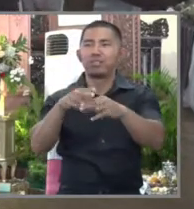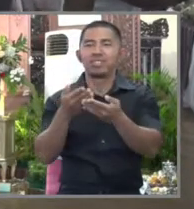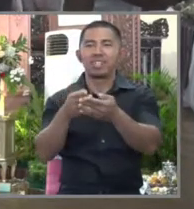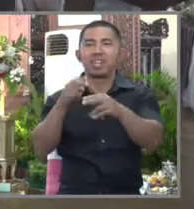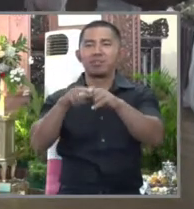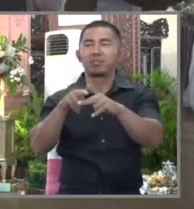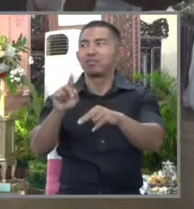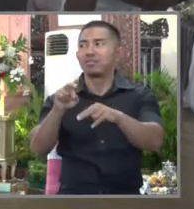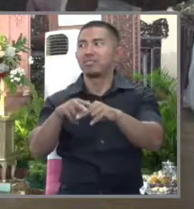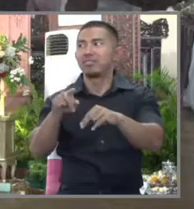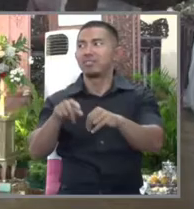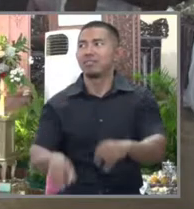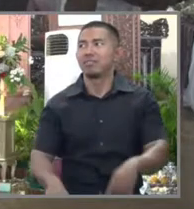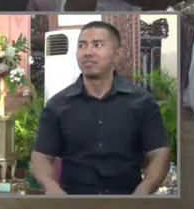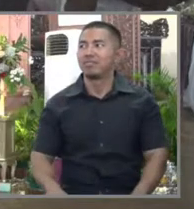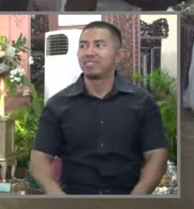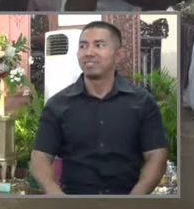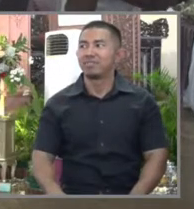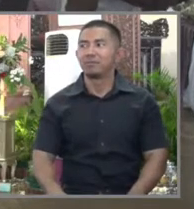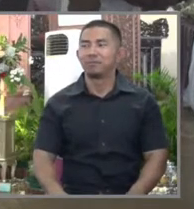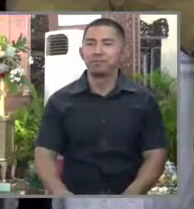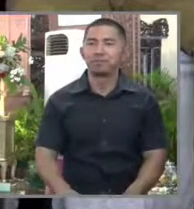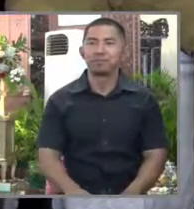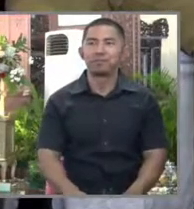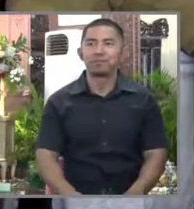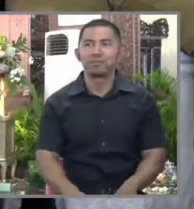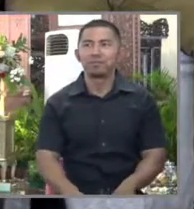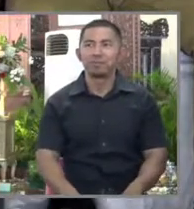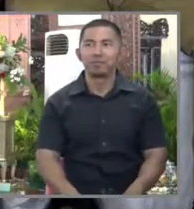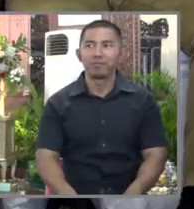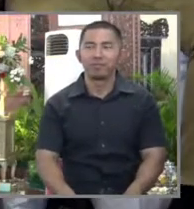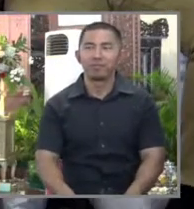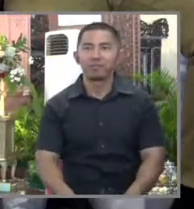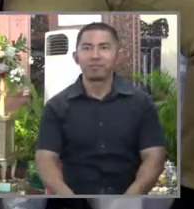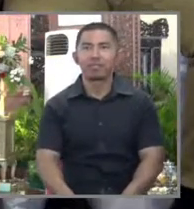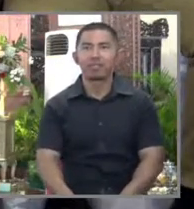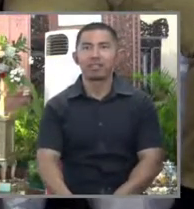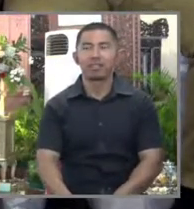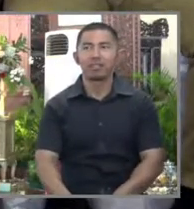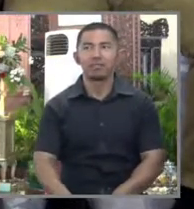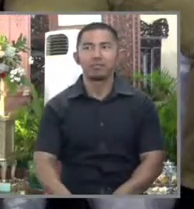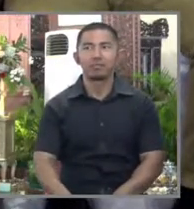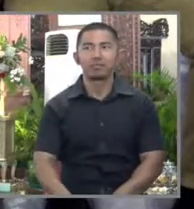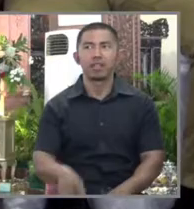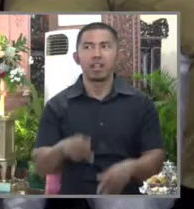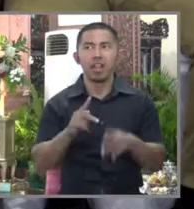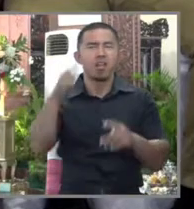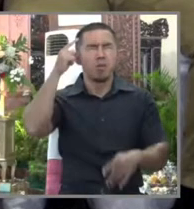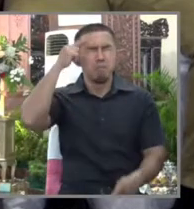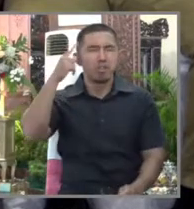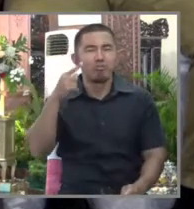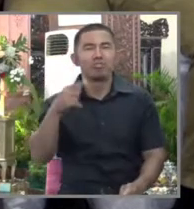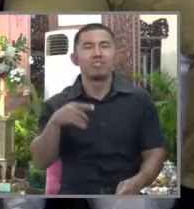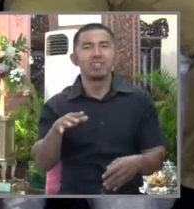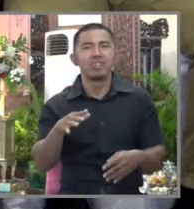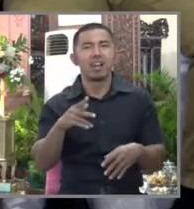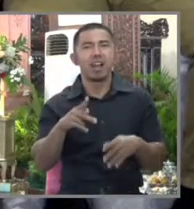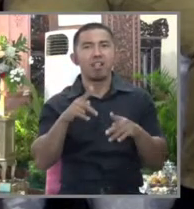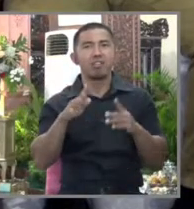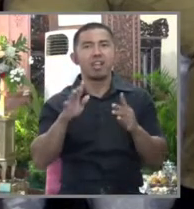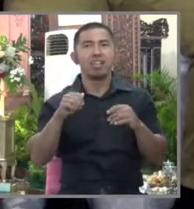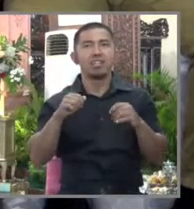Baik. Angel tak demokrasi rumangsamu, ada, oke. Okay. Nanti kalau bingung, solusinya Pak, kami enggak sepakat.